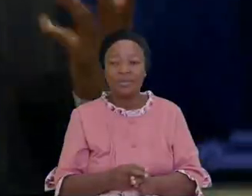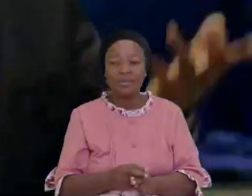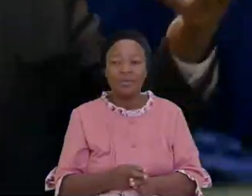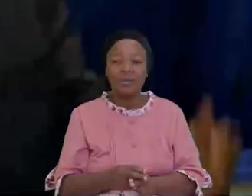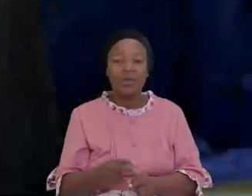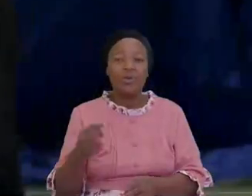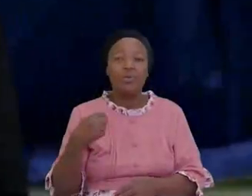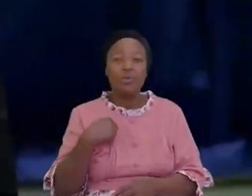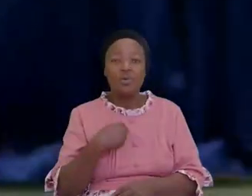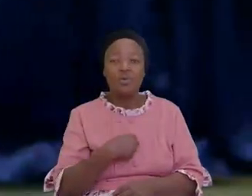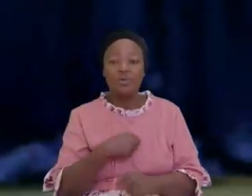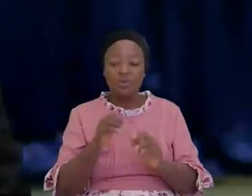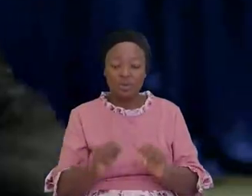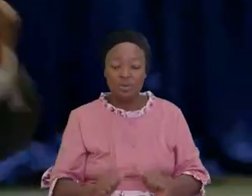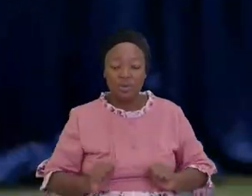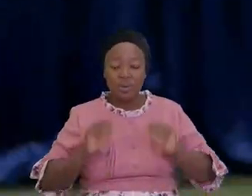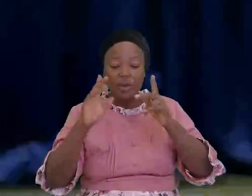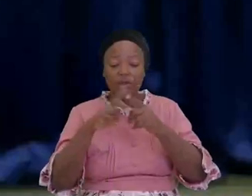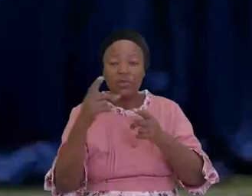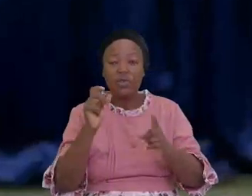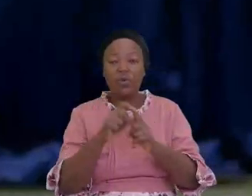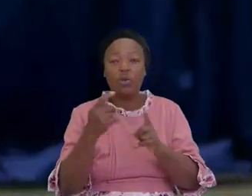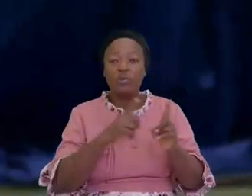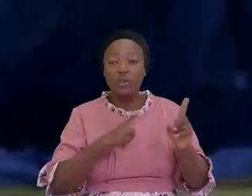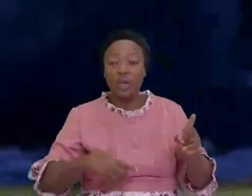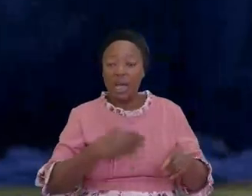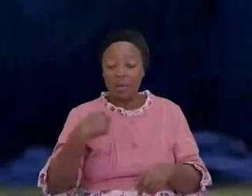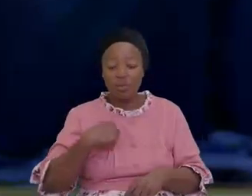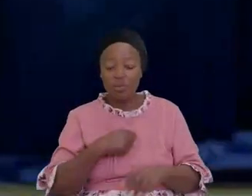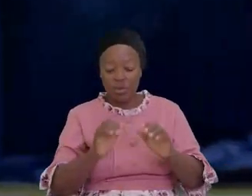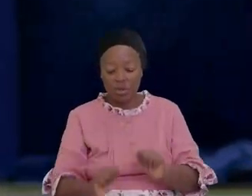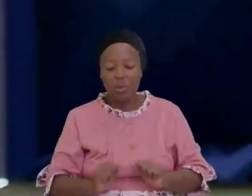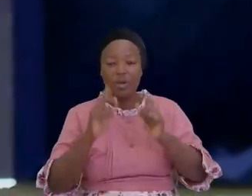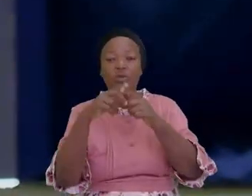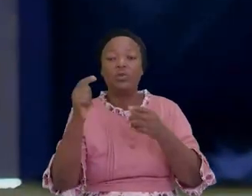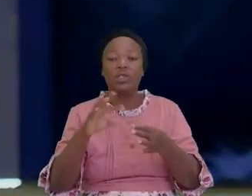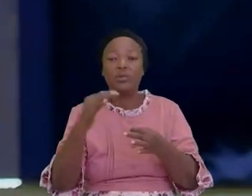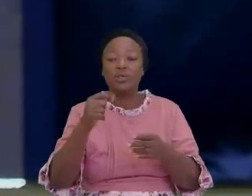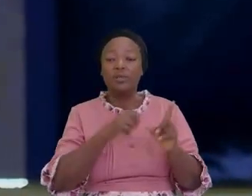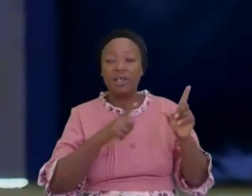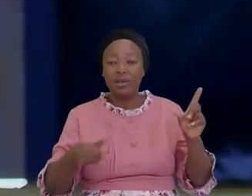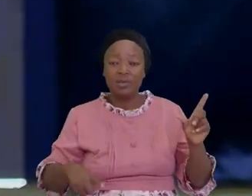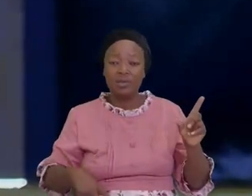Nous nous soumettons à la parole du Seigneur et nous nous soumettons à l'Esprit du